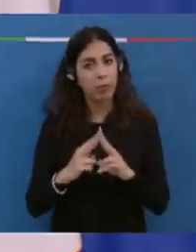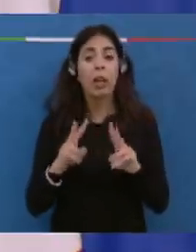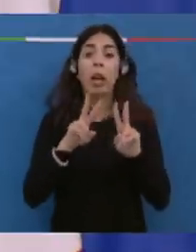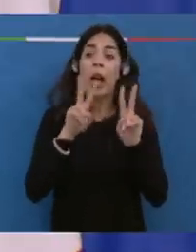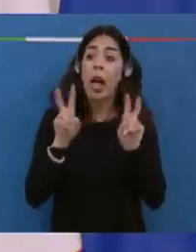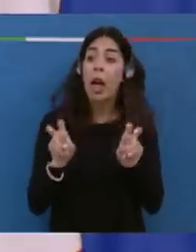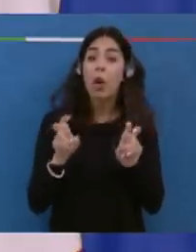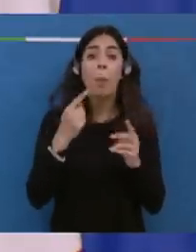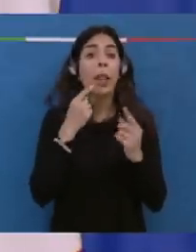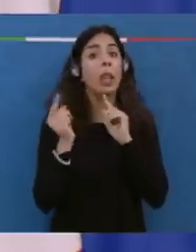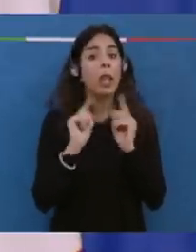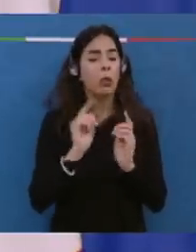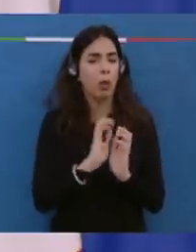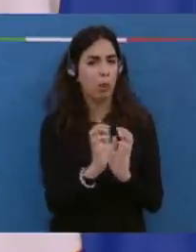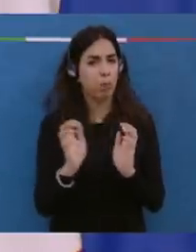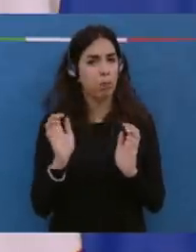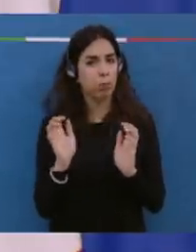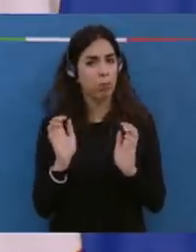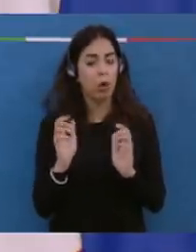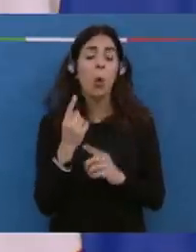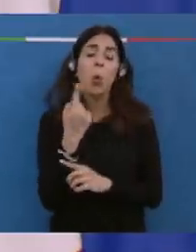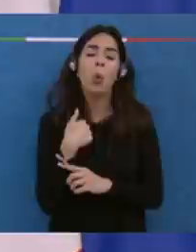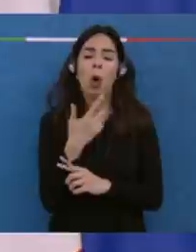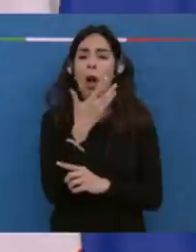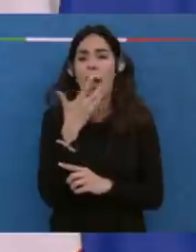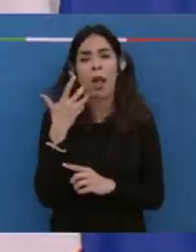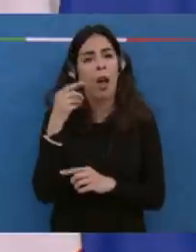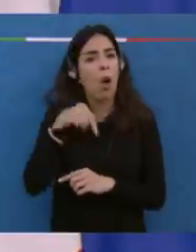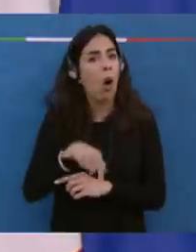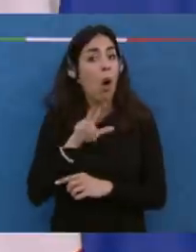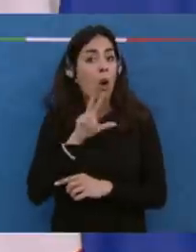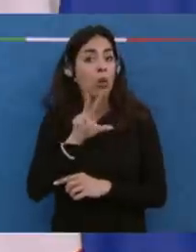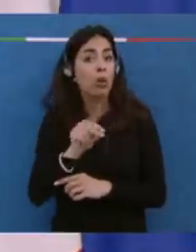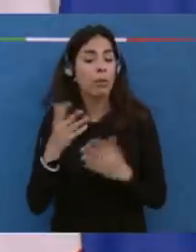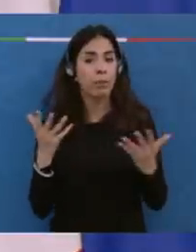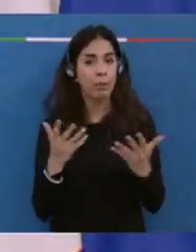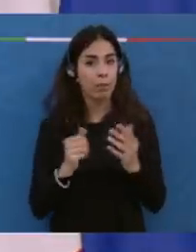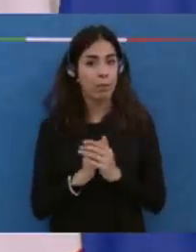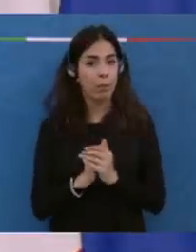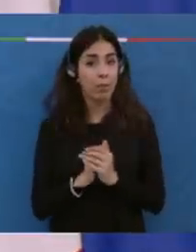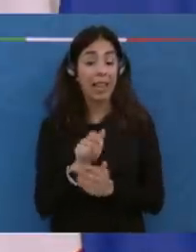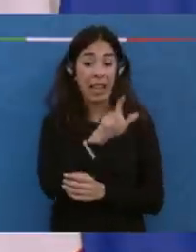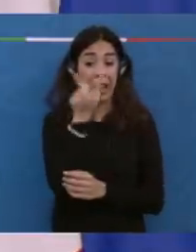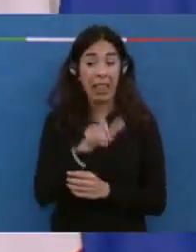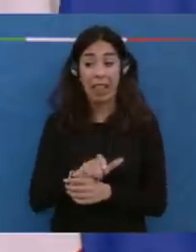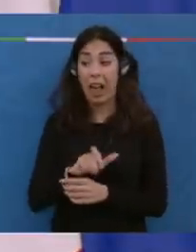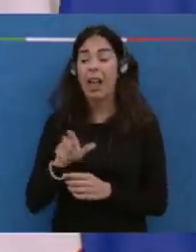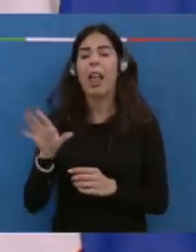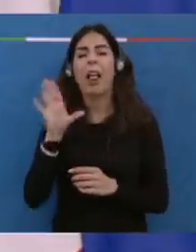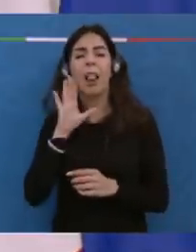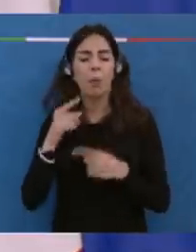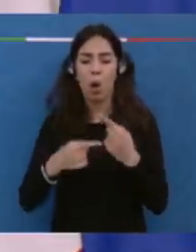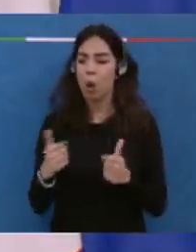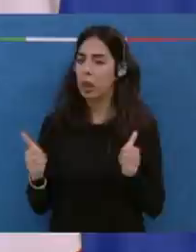è mai quello che mi preme dire oggi è che l'italia rimane a fianco della libia e